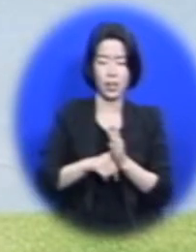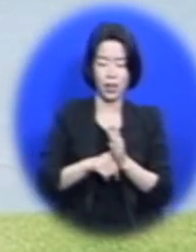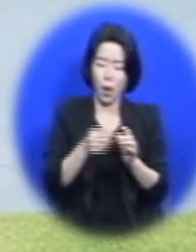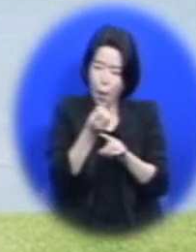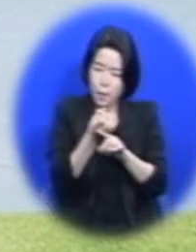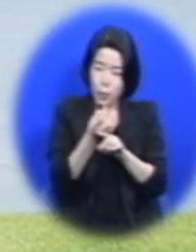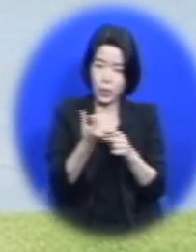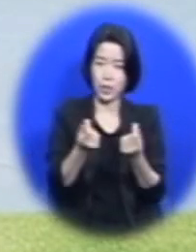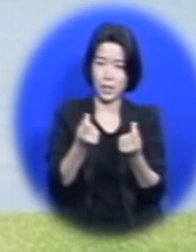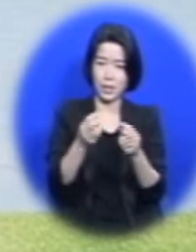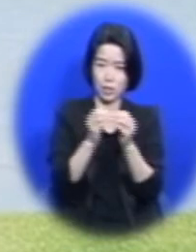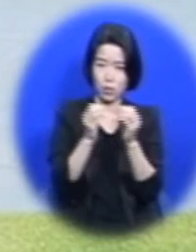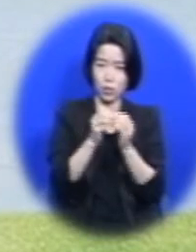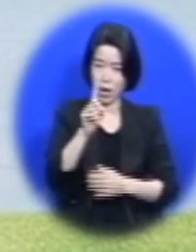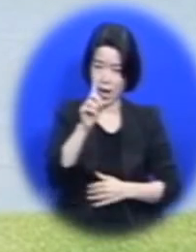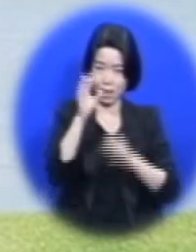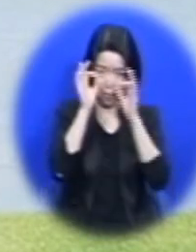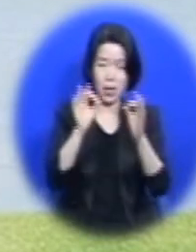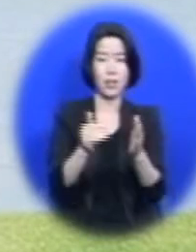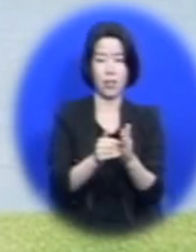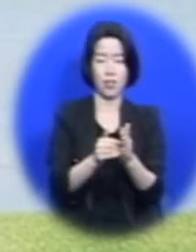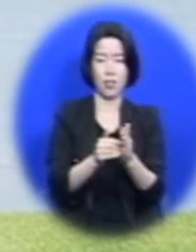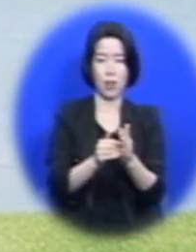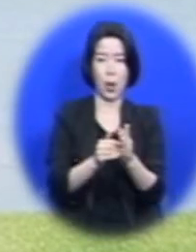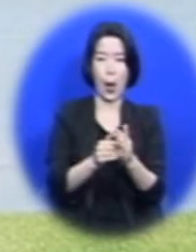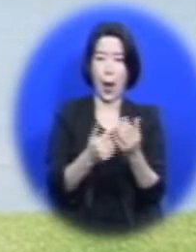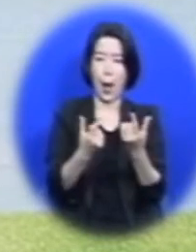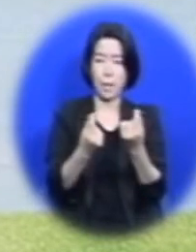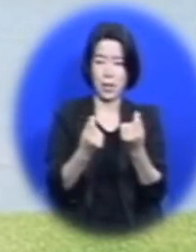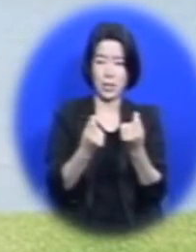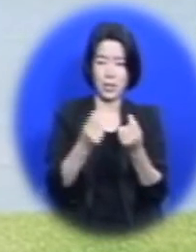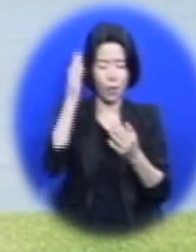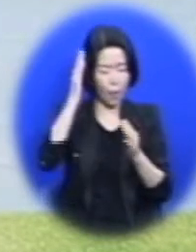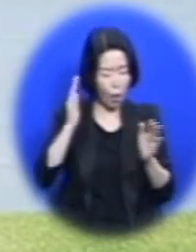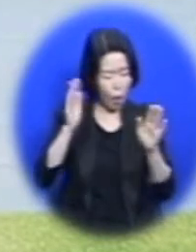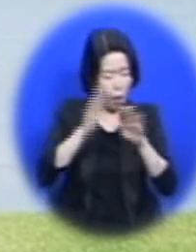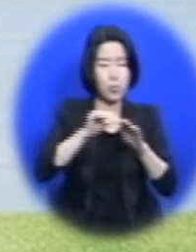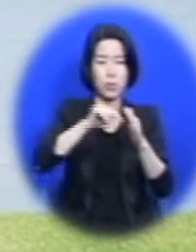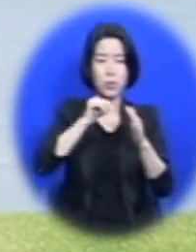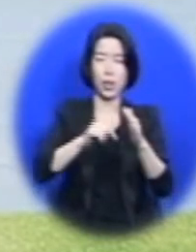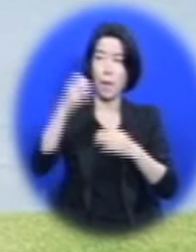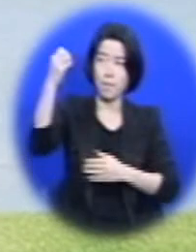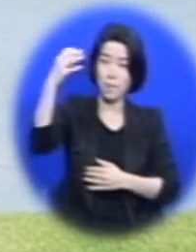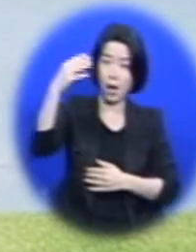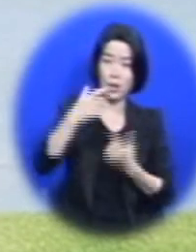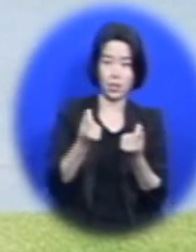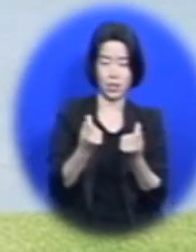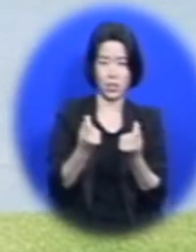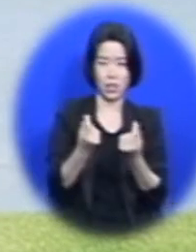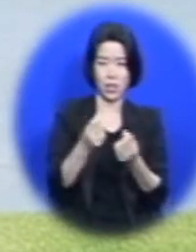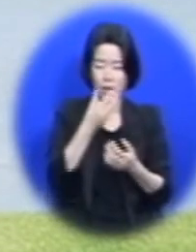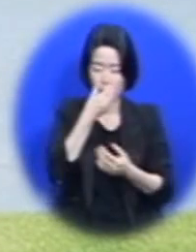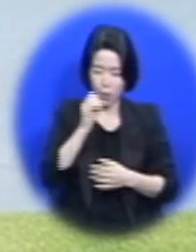같은 구절을 하나 보았습니다. 마치 흑암 같은 곳에 빛이 비춰오는 것처럼 쓰레기 더미